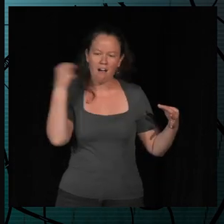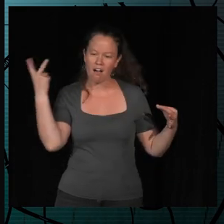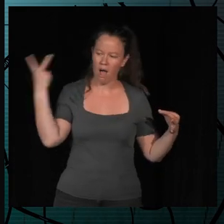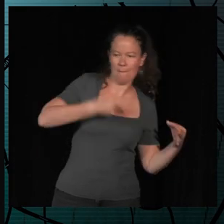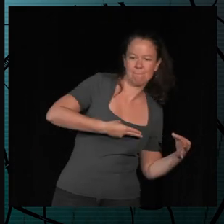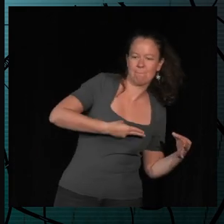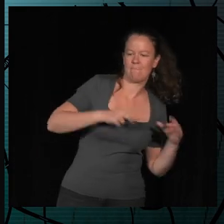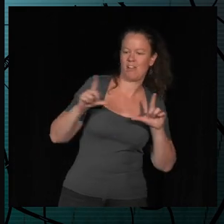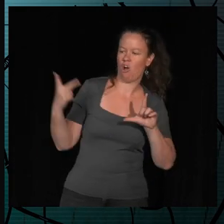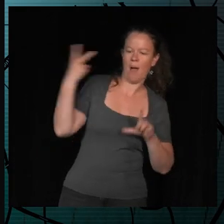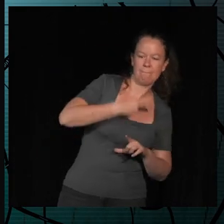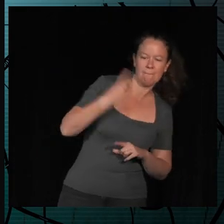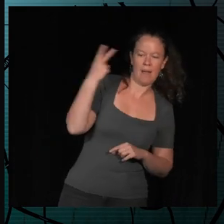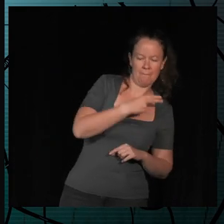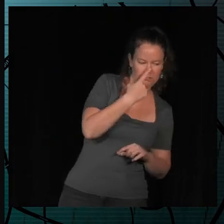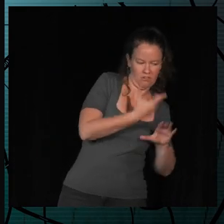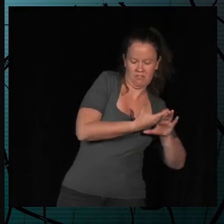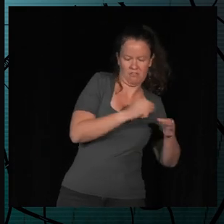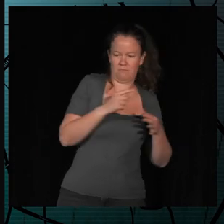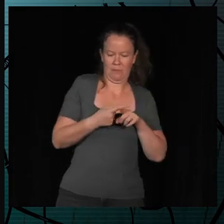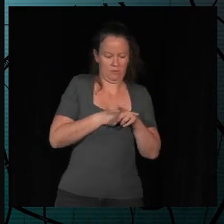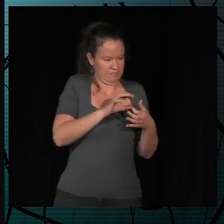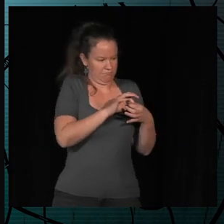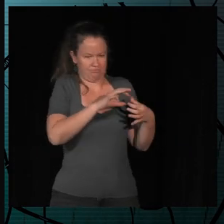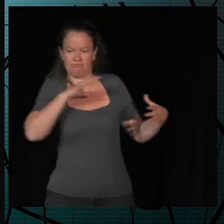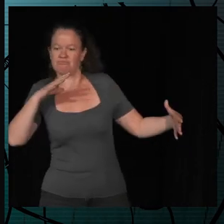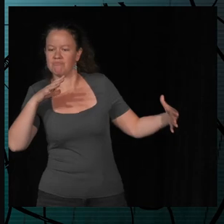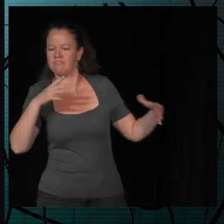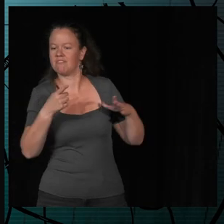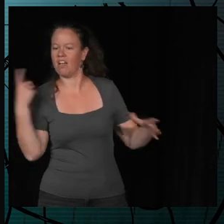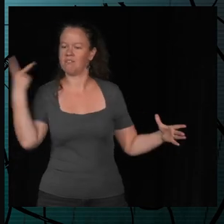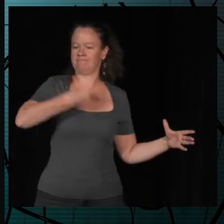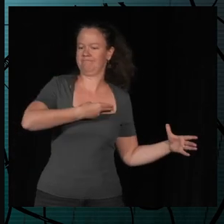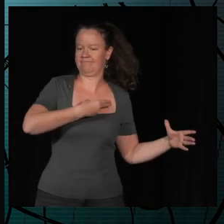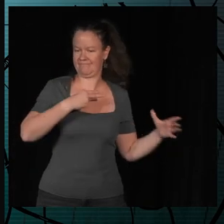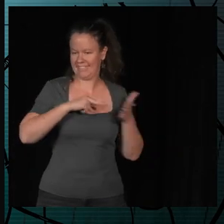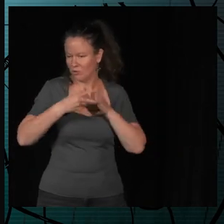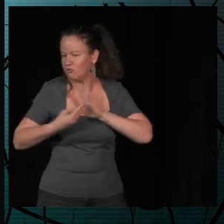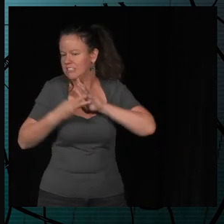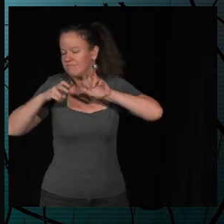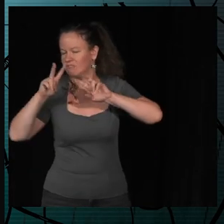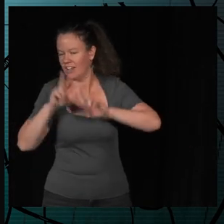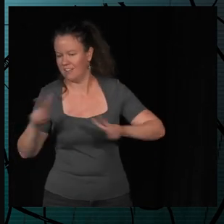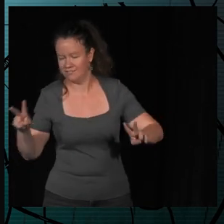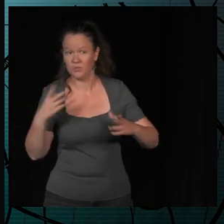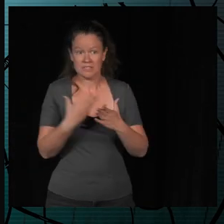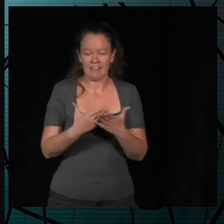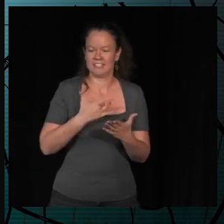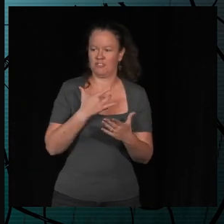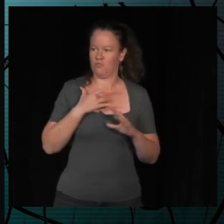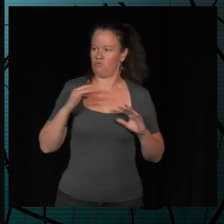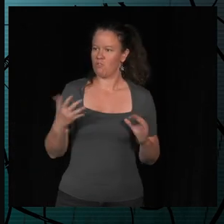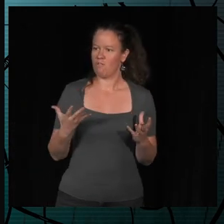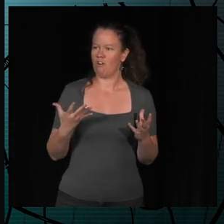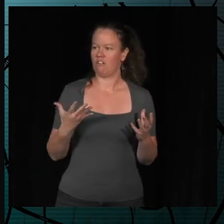peut-être ça le premier levier qu'on a nos disposition c'est comment on revalorise aussi les relations et que l'écran peut nous permettre